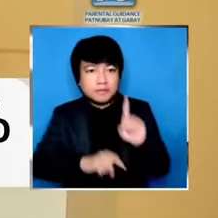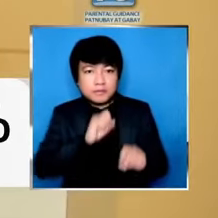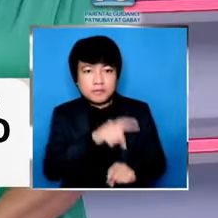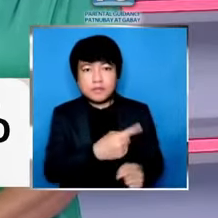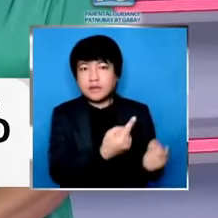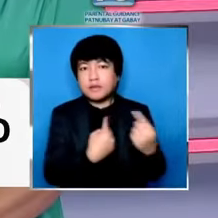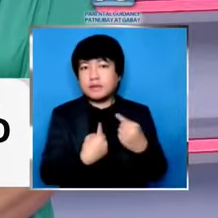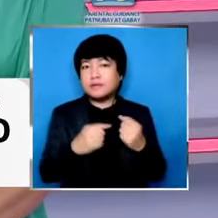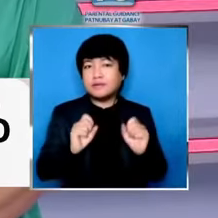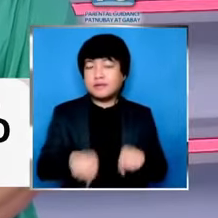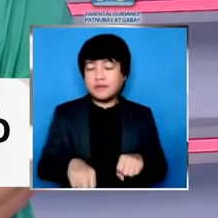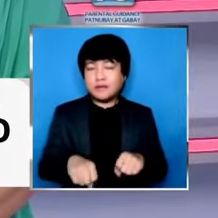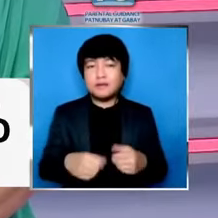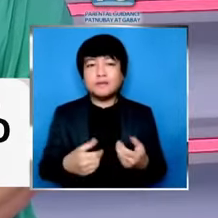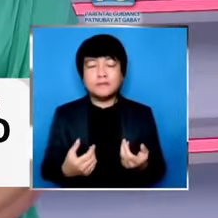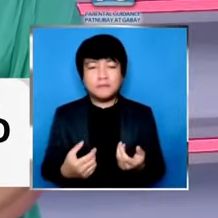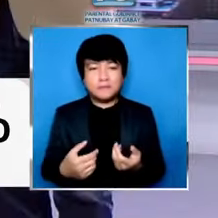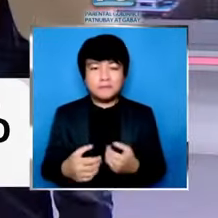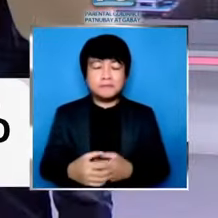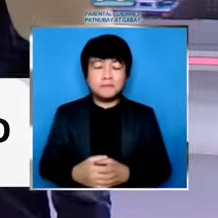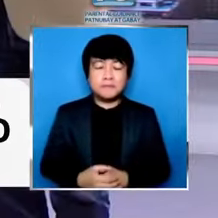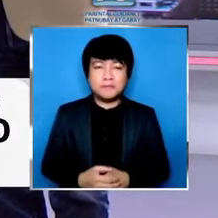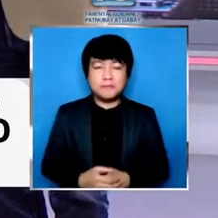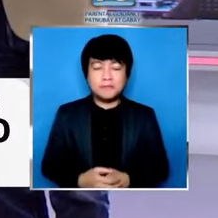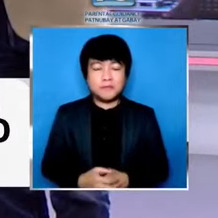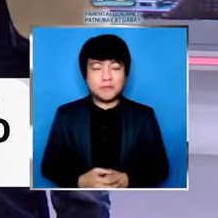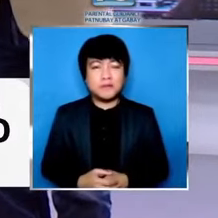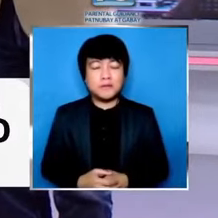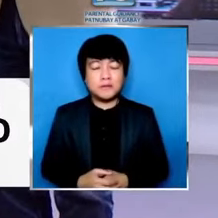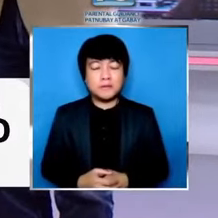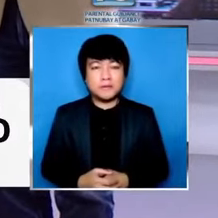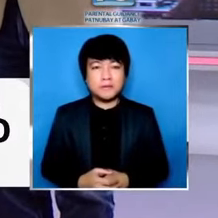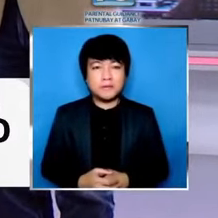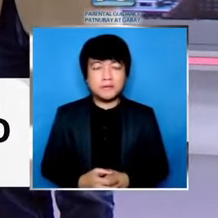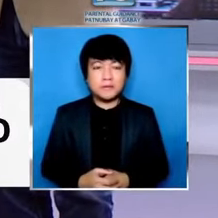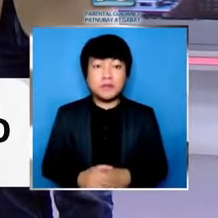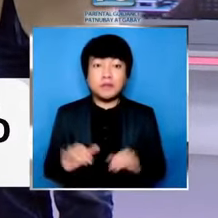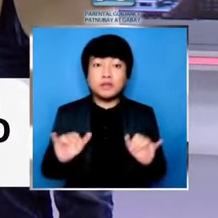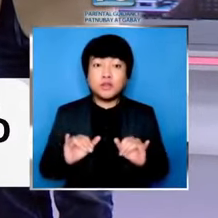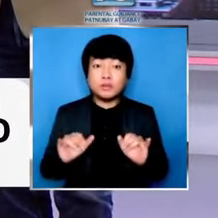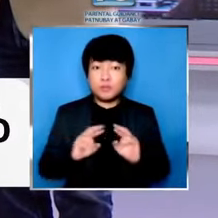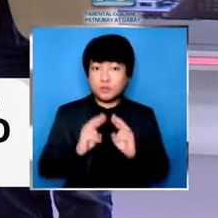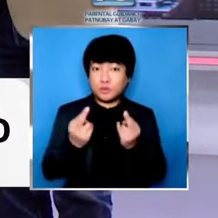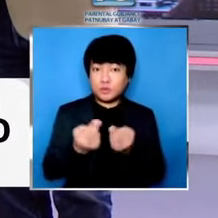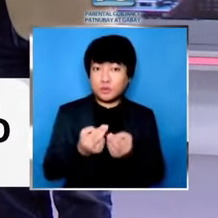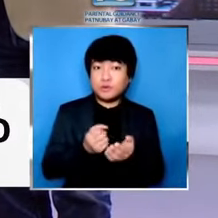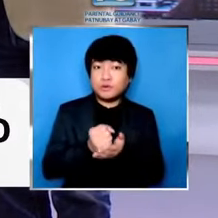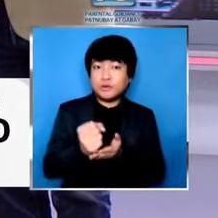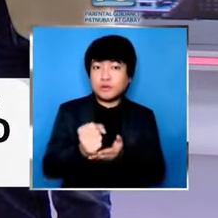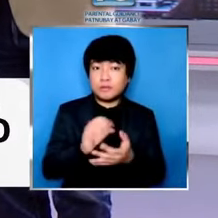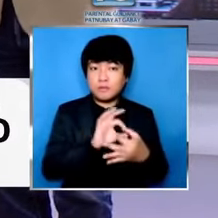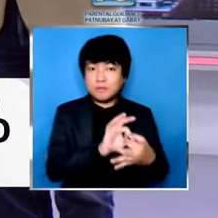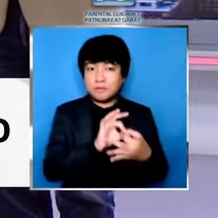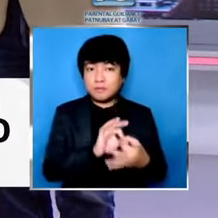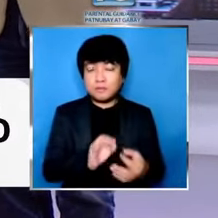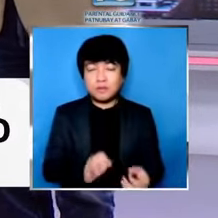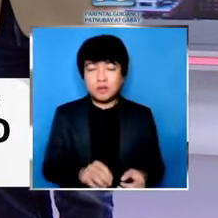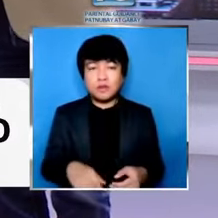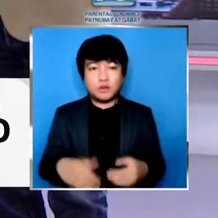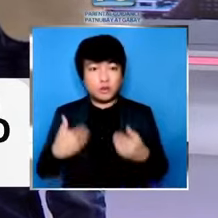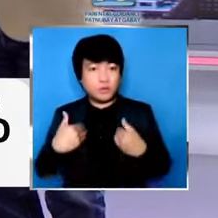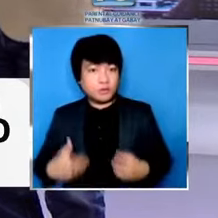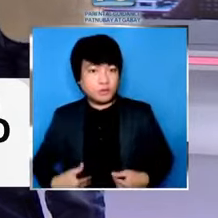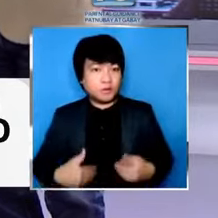iba ang natututukan na one-on-one session. Pati relationships are developed dahil human-to-human Di ba? Human-to-human. Aside from the